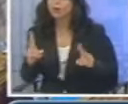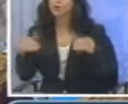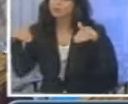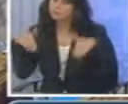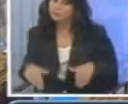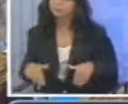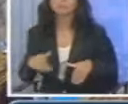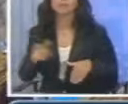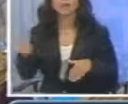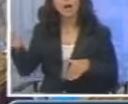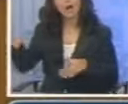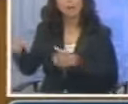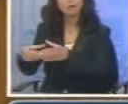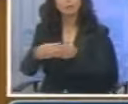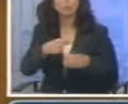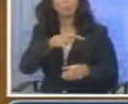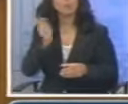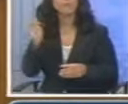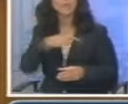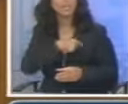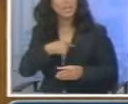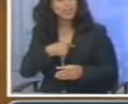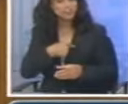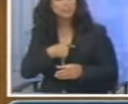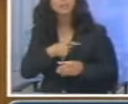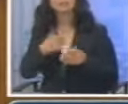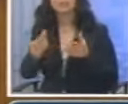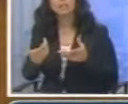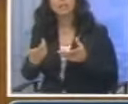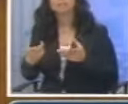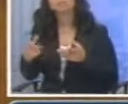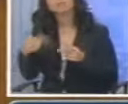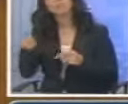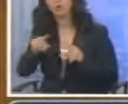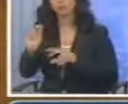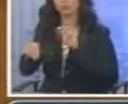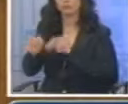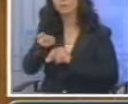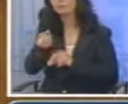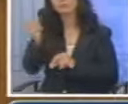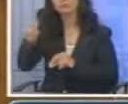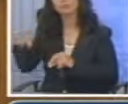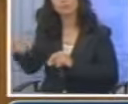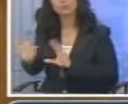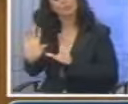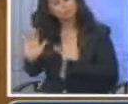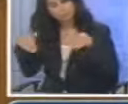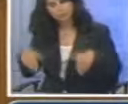στο ρόλο των άλλων πολιτικών ηγετών και στα τμήματα του εκλογικού σώματος τα οποία